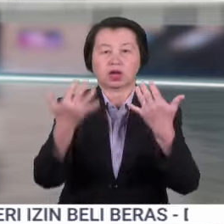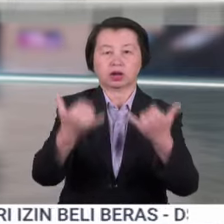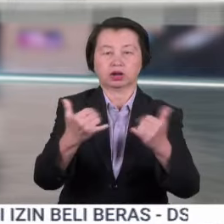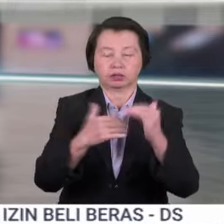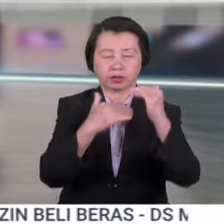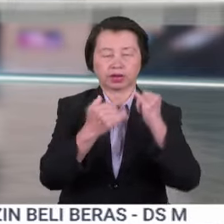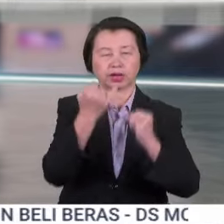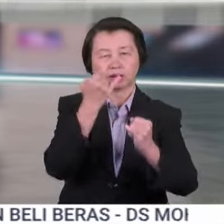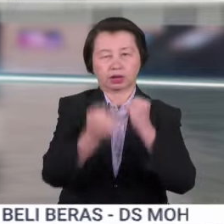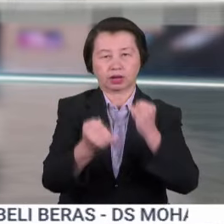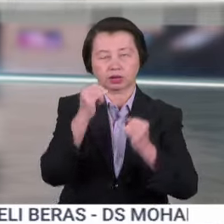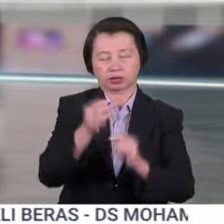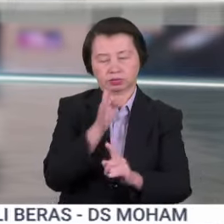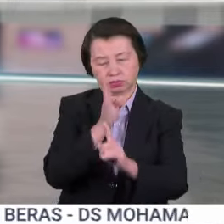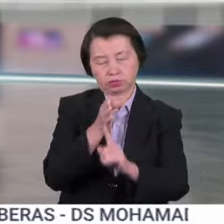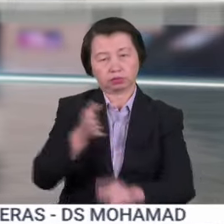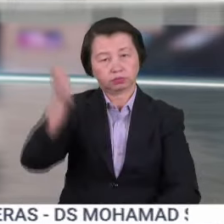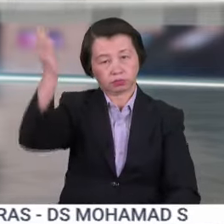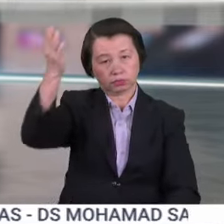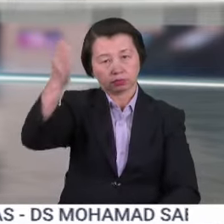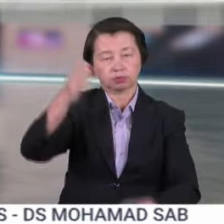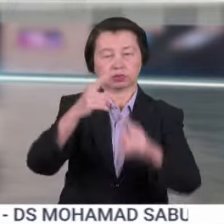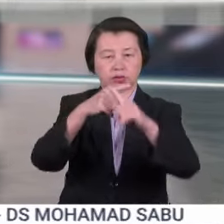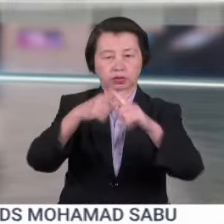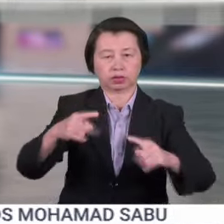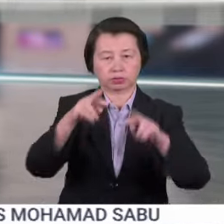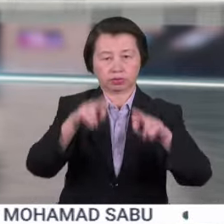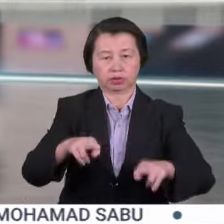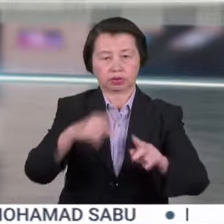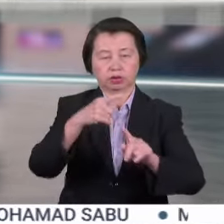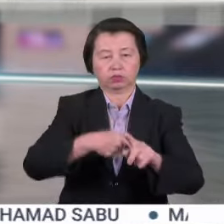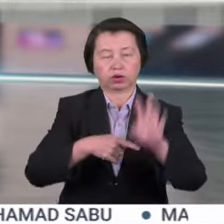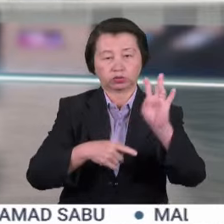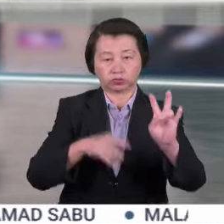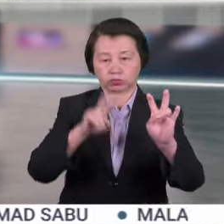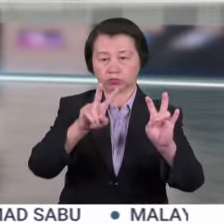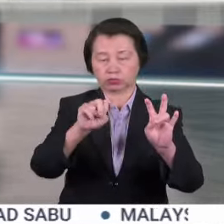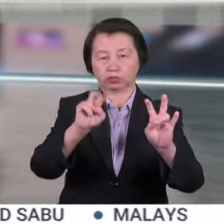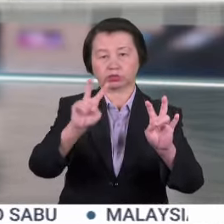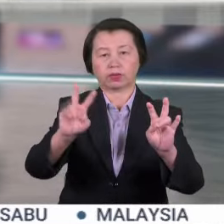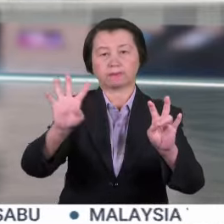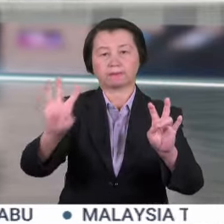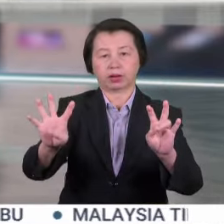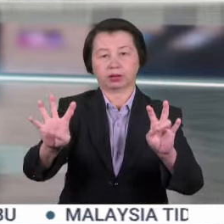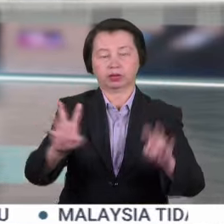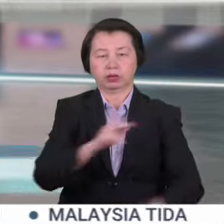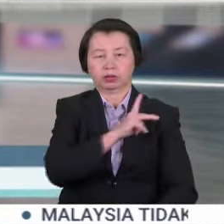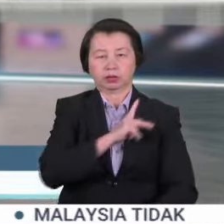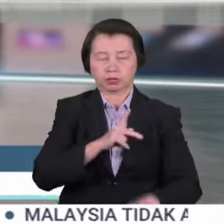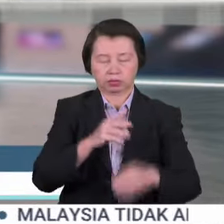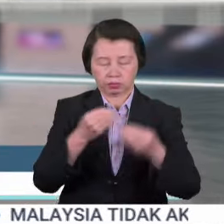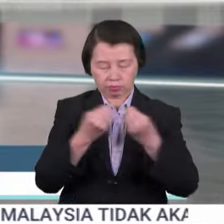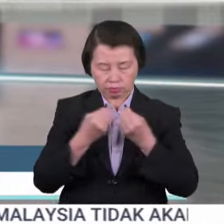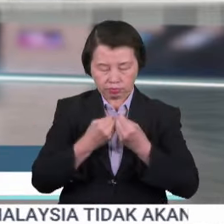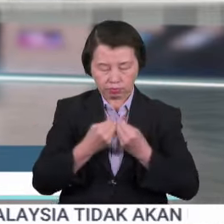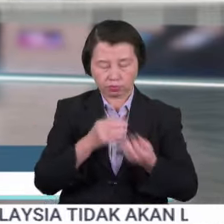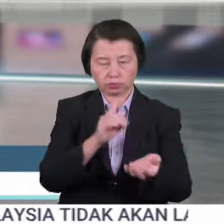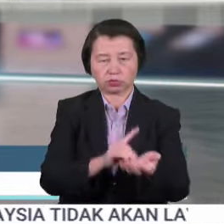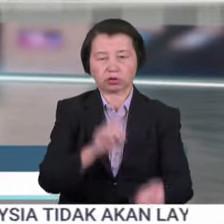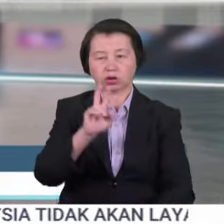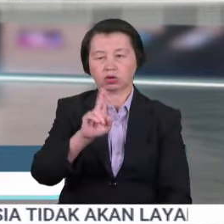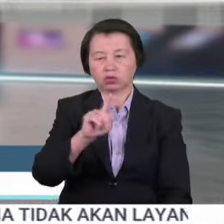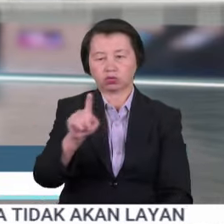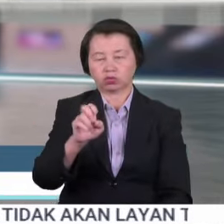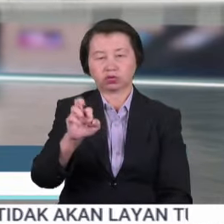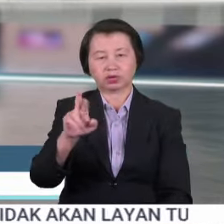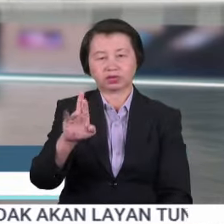di peringkat akhir dan disasar dibentangkan di Dewan Rakyat pada Julai 2024. Ketua Perangkawan Datuk Seri Dr. Muhammad